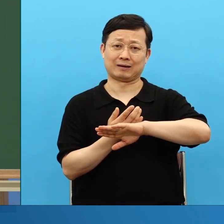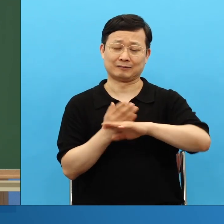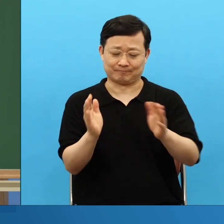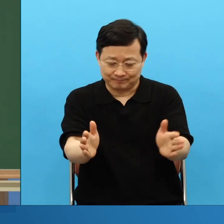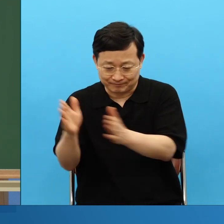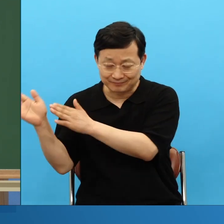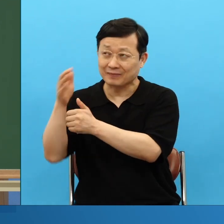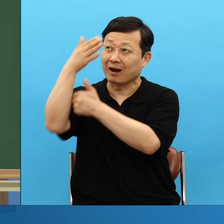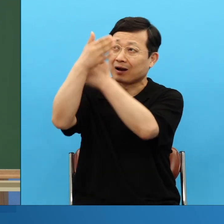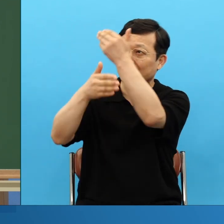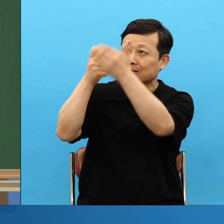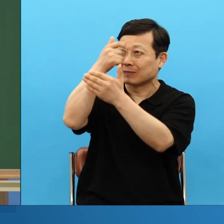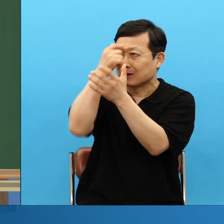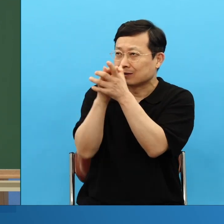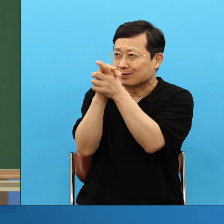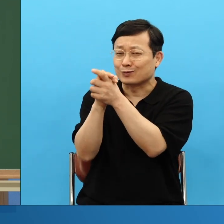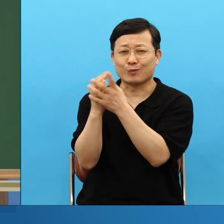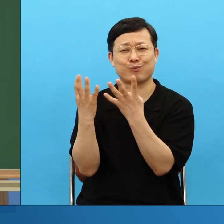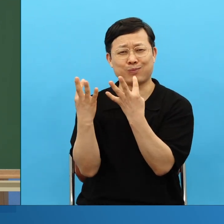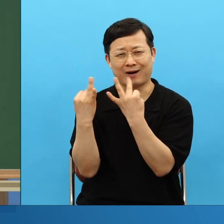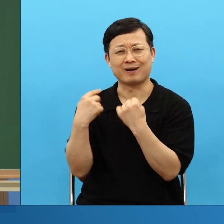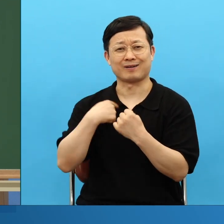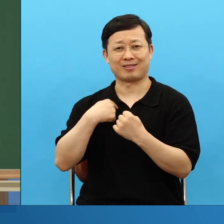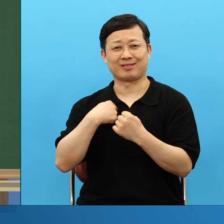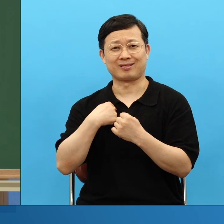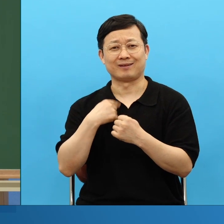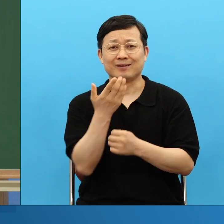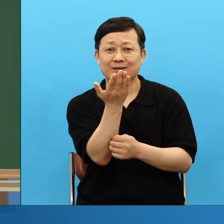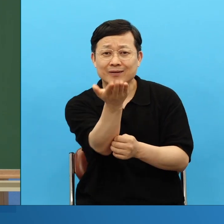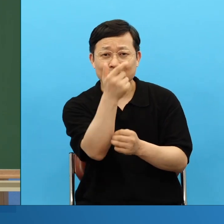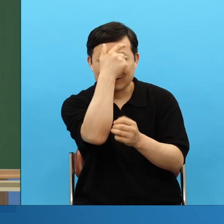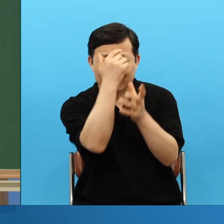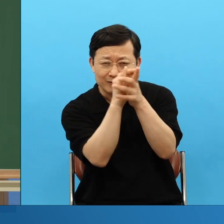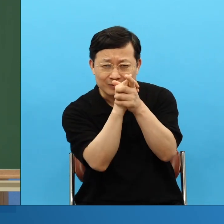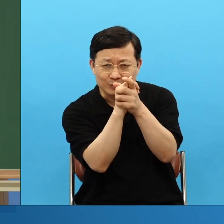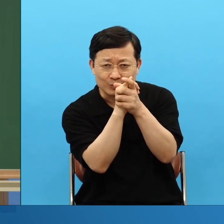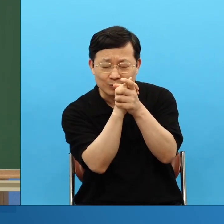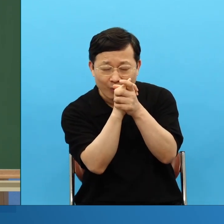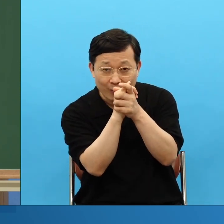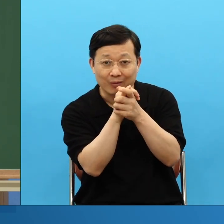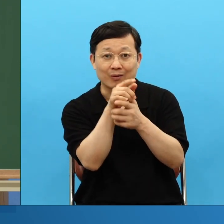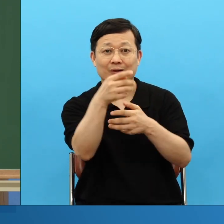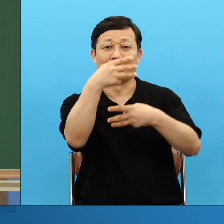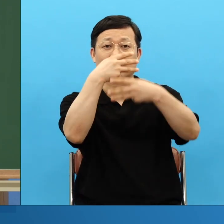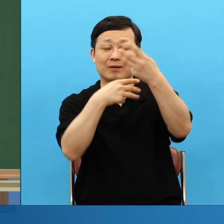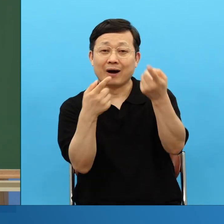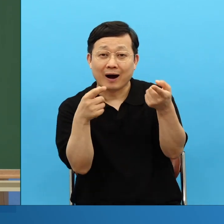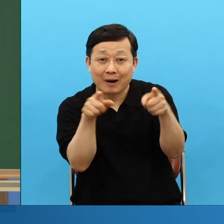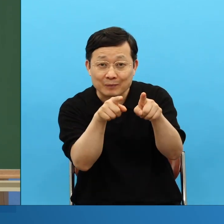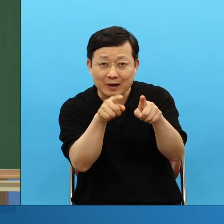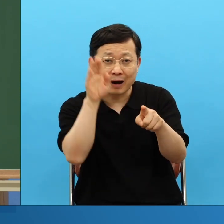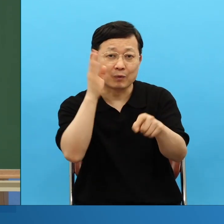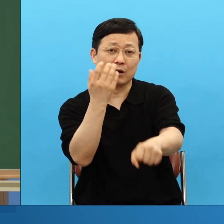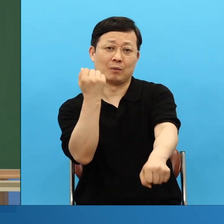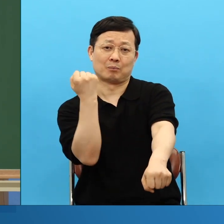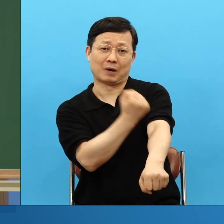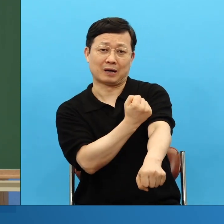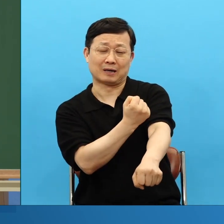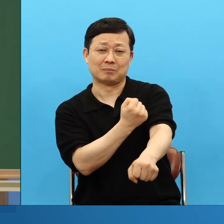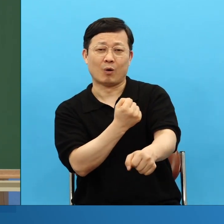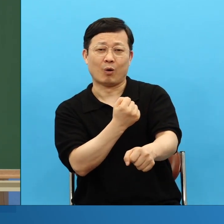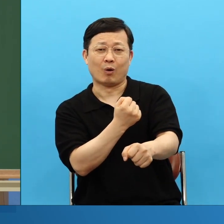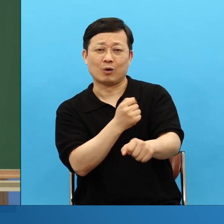기도를 많이 시키셨고 또 여러분의 기도 속에 우리 렘넌트들과 함께 중독에 대한